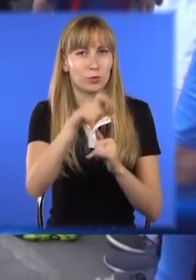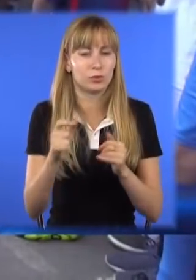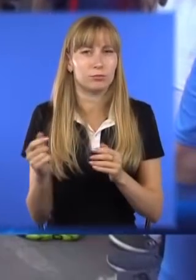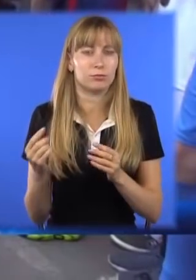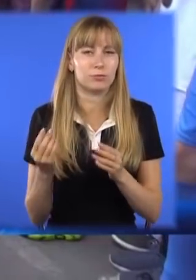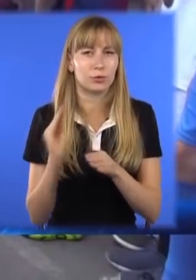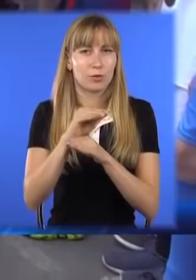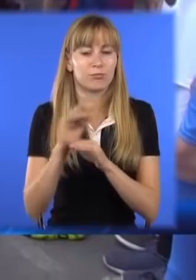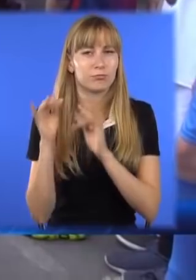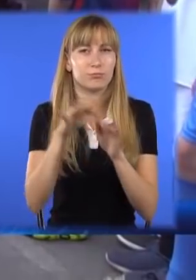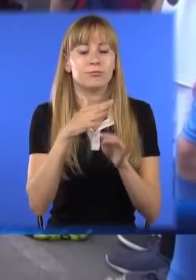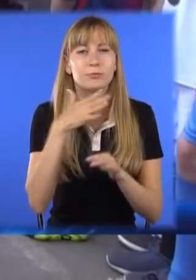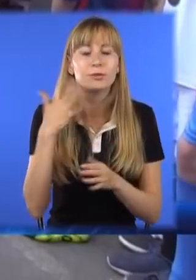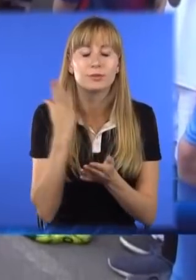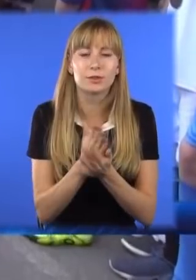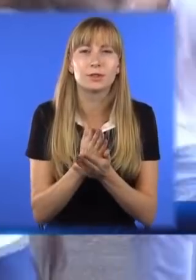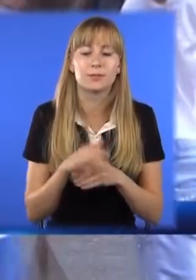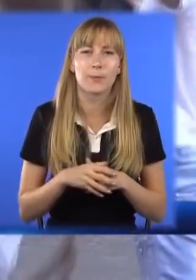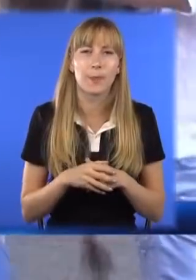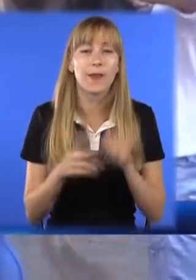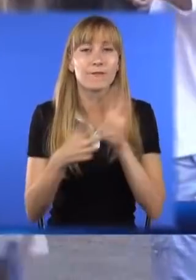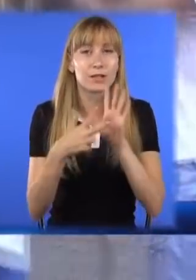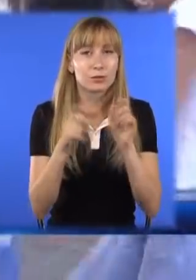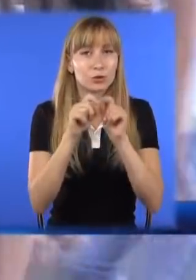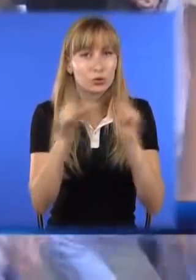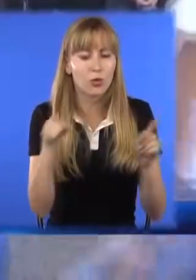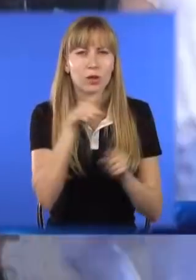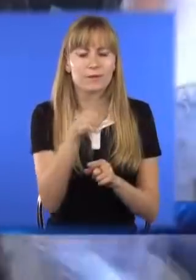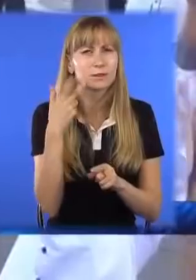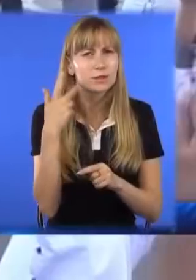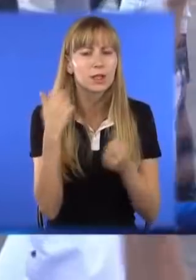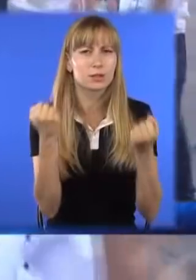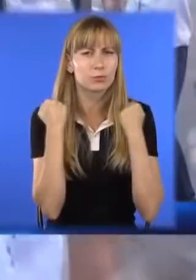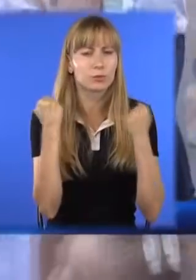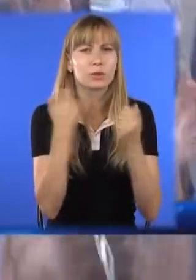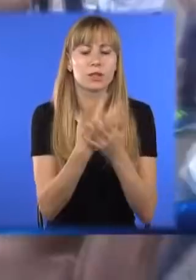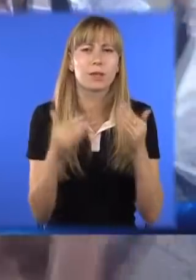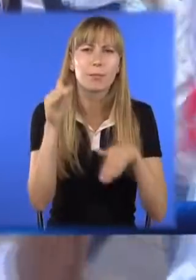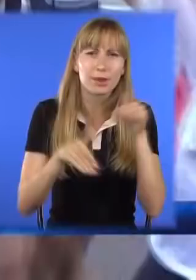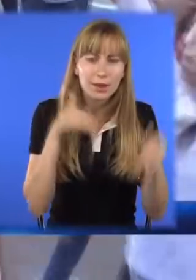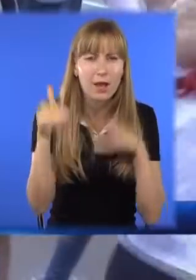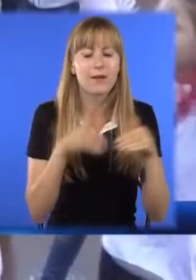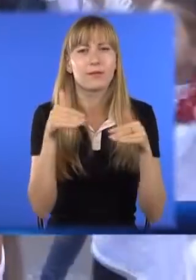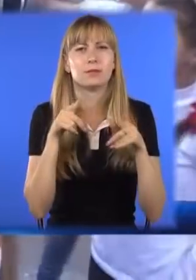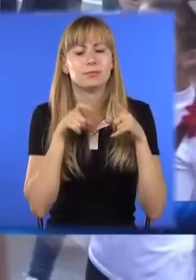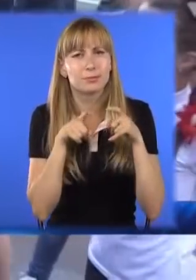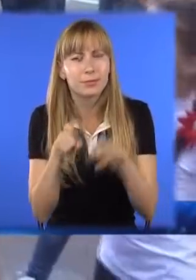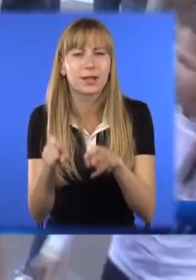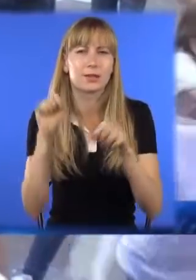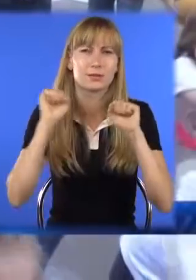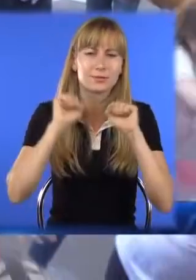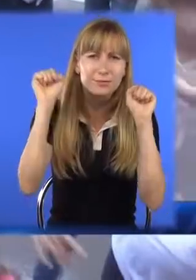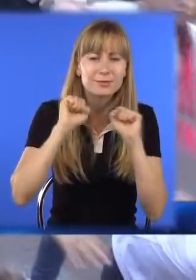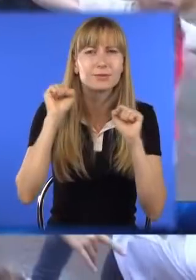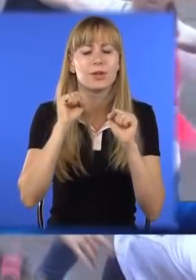своїм спортивним духом. Учні займаються плаванням, легкою та важкою атлетикою, футболом, хокеєм на траві та дзюдо.